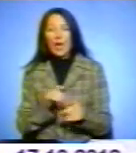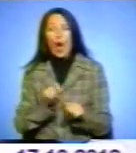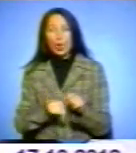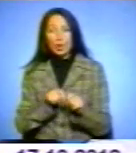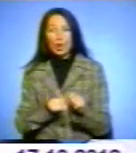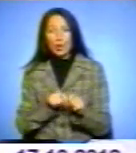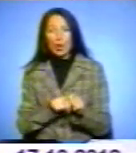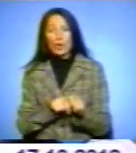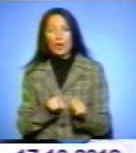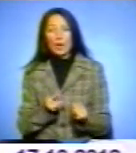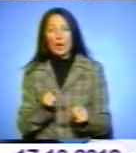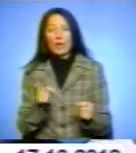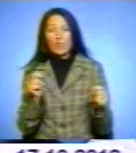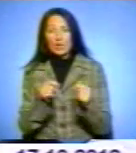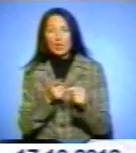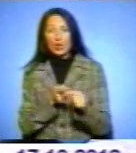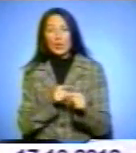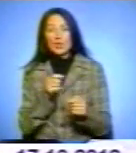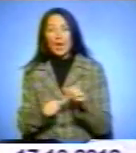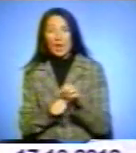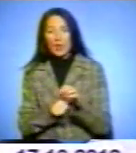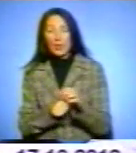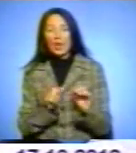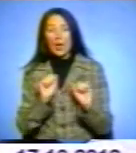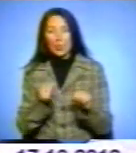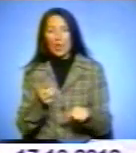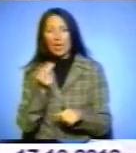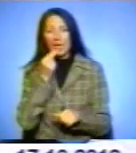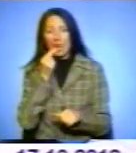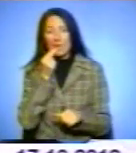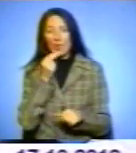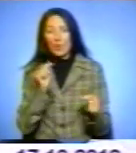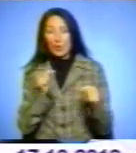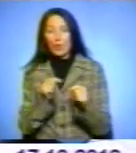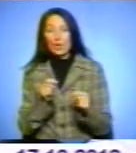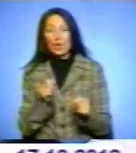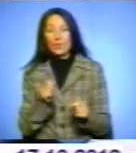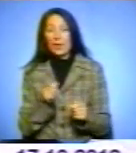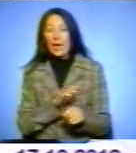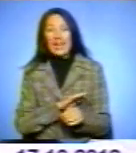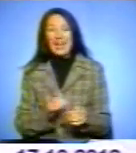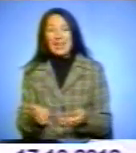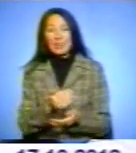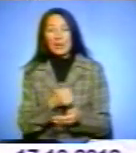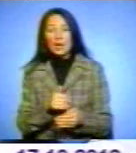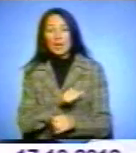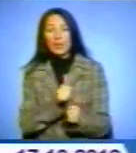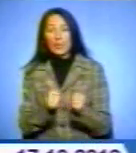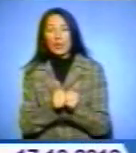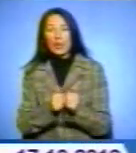контроль. Тобто визначено, що ці гриби придатні для вживання. Не збирати вздовж шляхів.